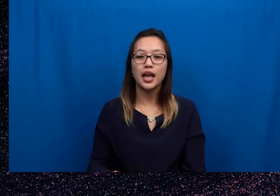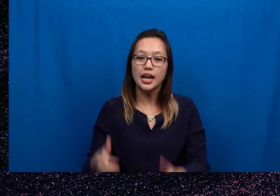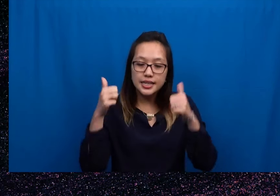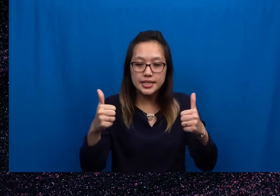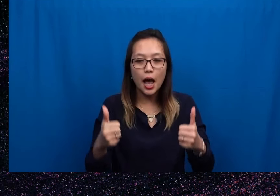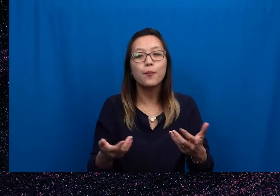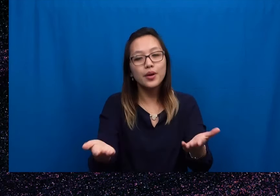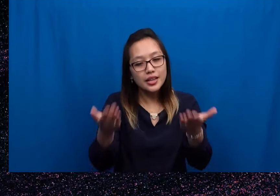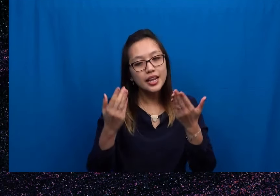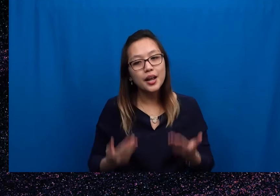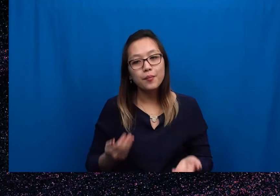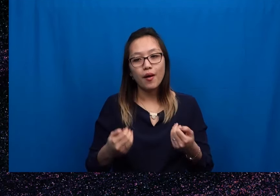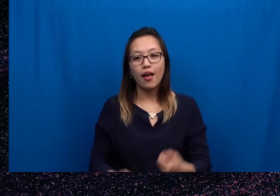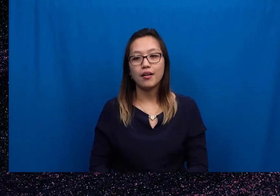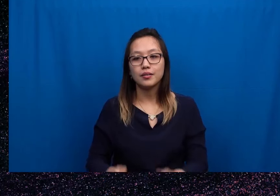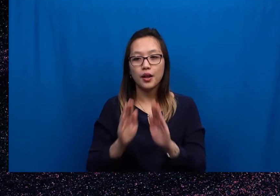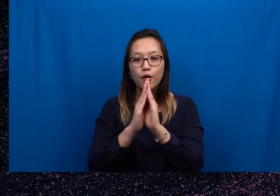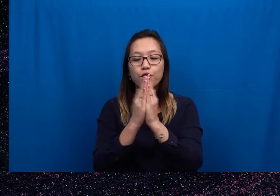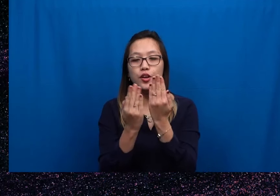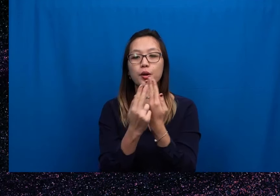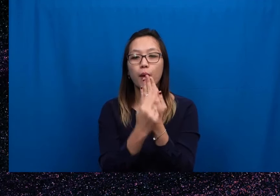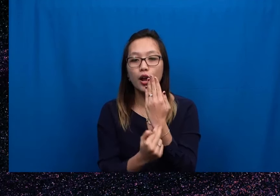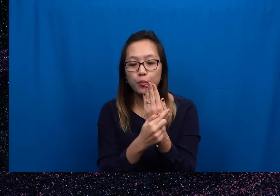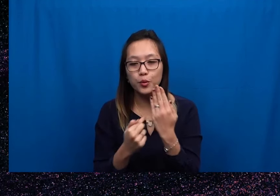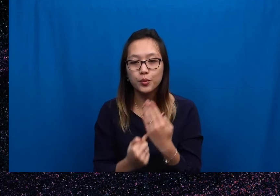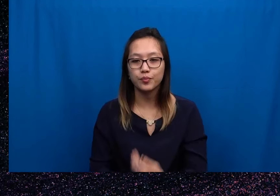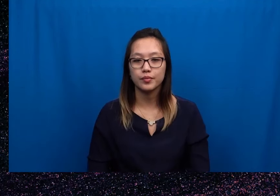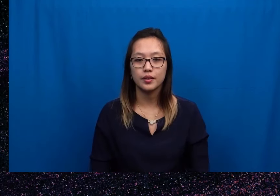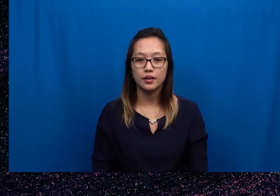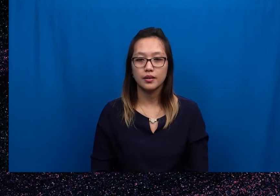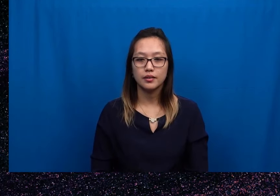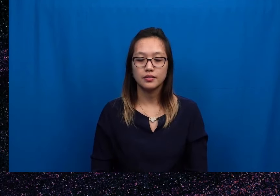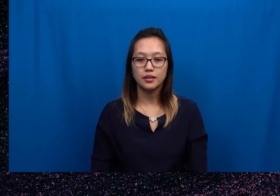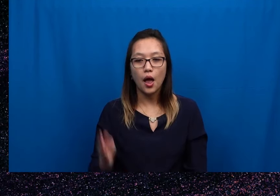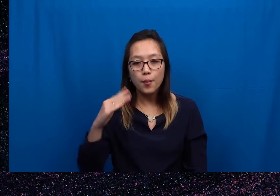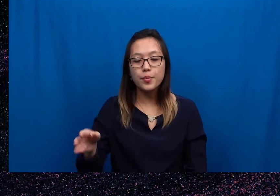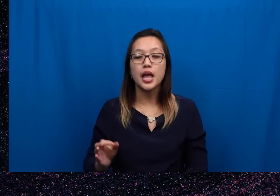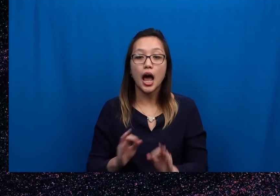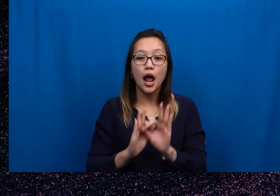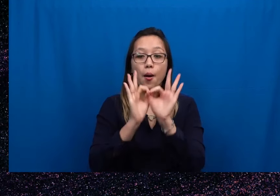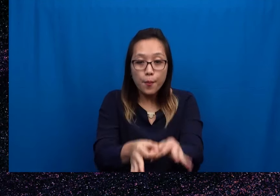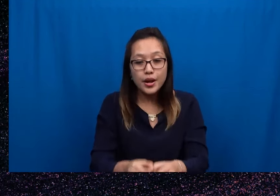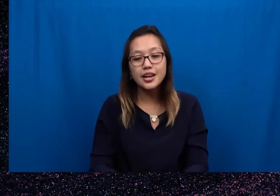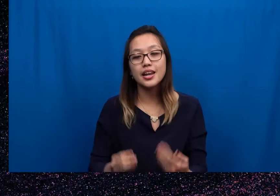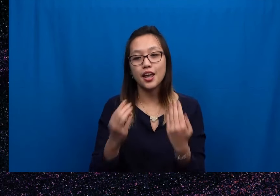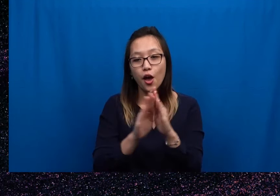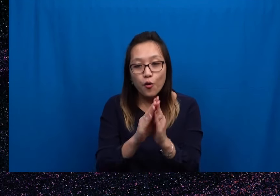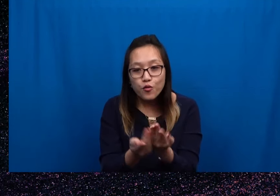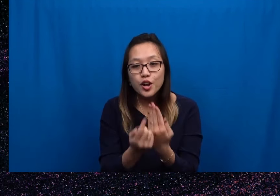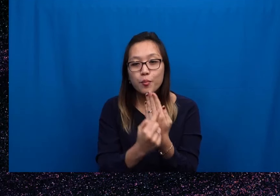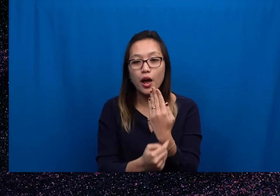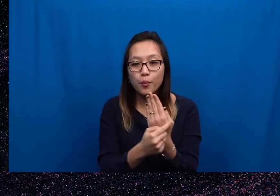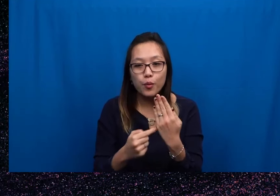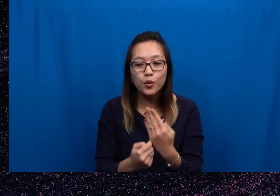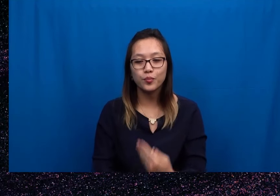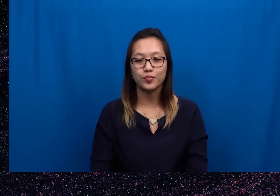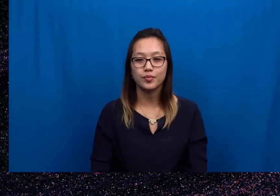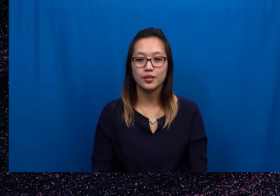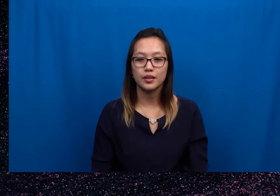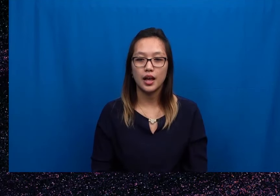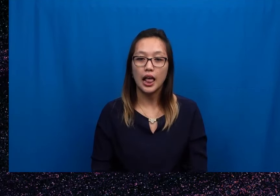firman-Mu, dan biarlah benih firman-Mu akan kami taruh di dalam hati kami yang baik,